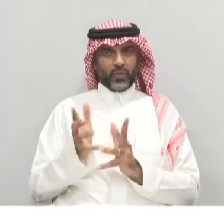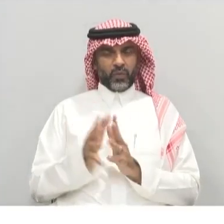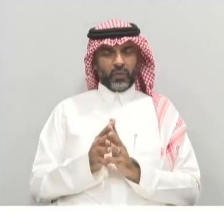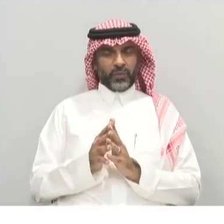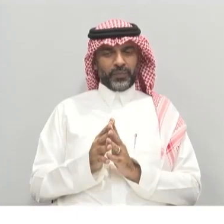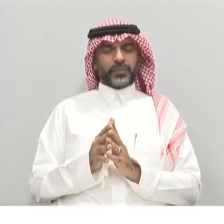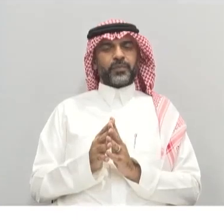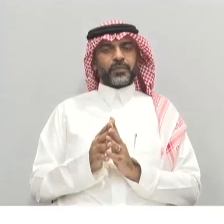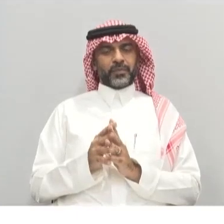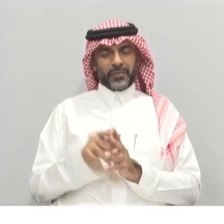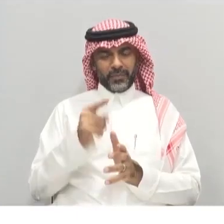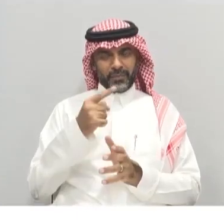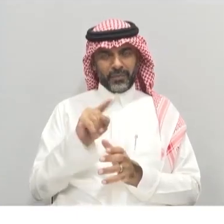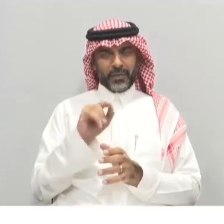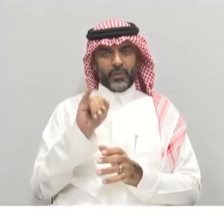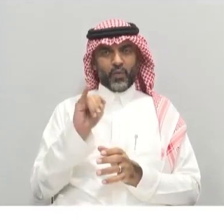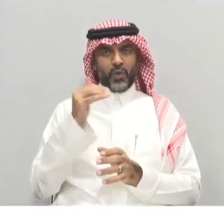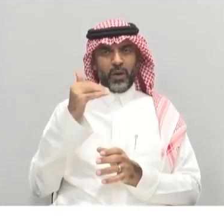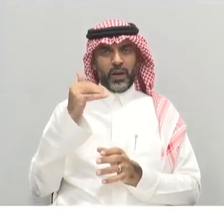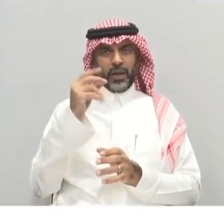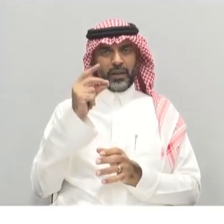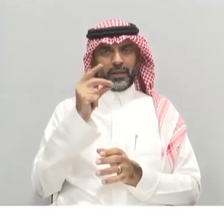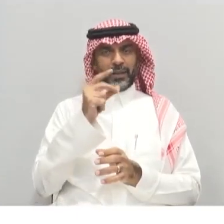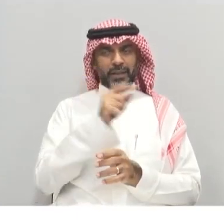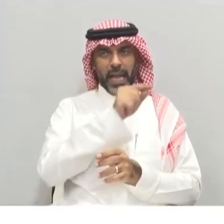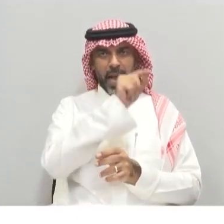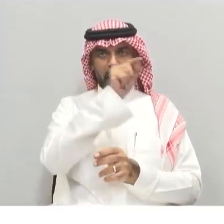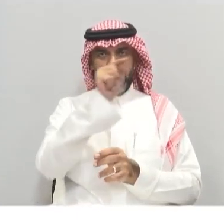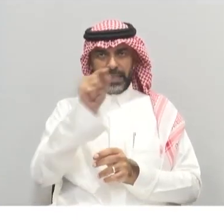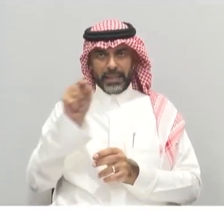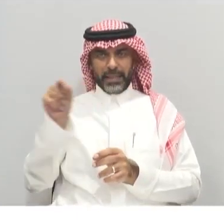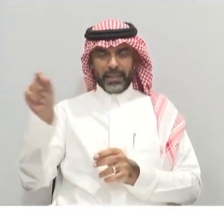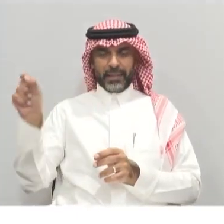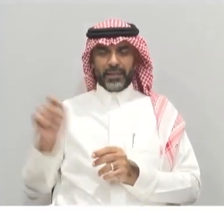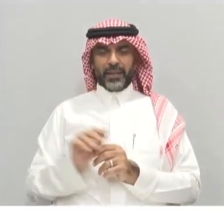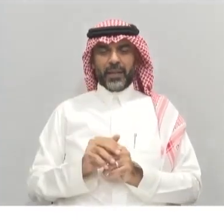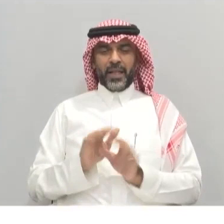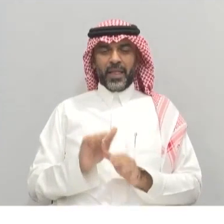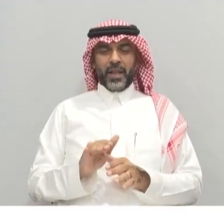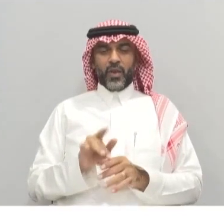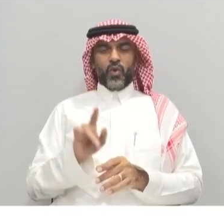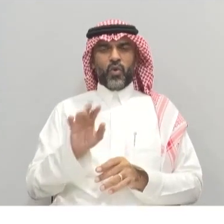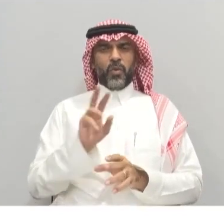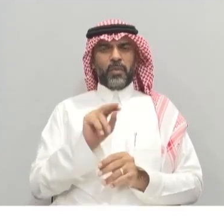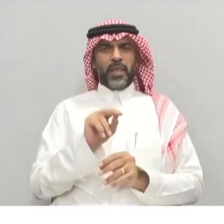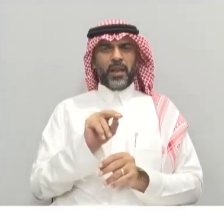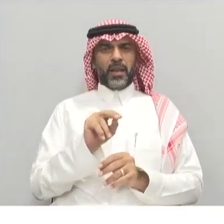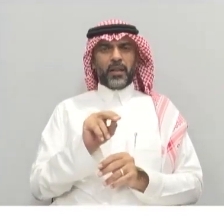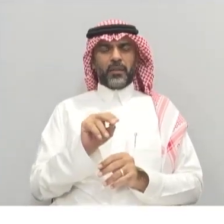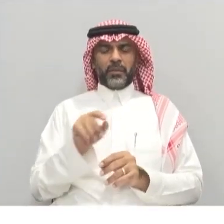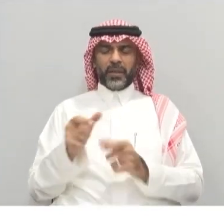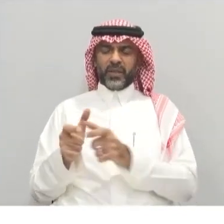احسنت المخطط الخطي العباره الثالثه مخطط يمثل البيانات كشرائح